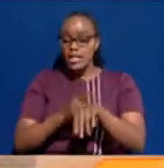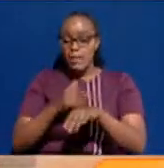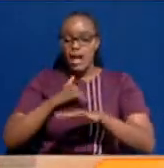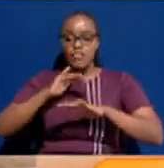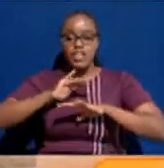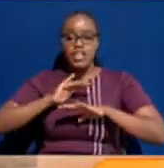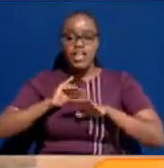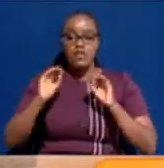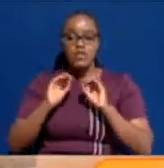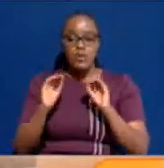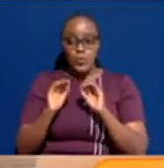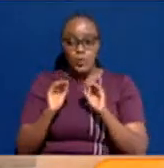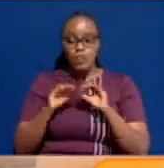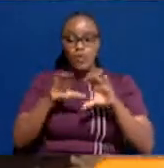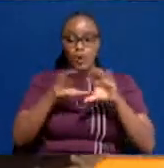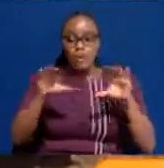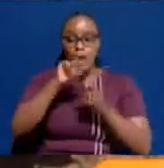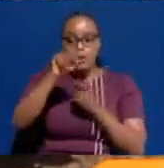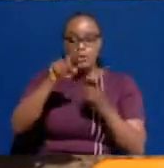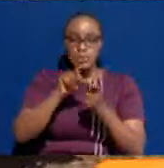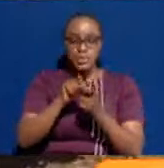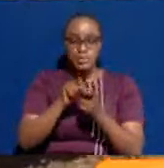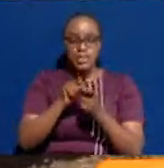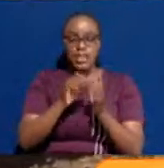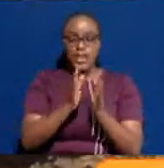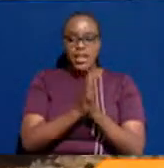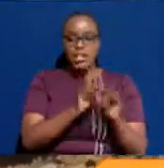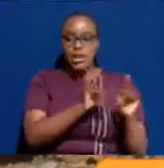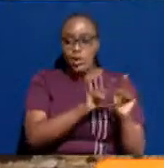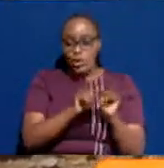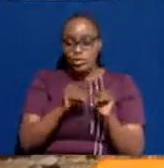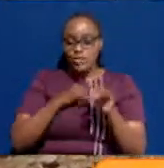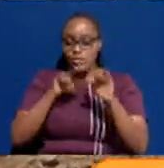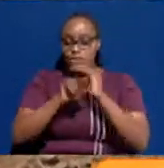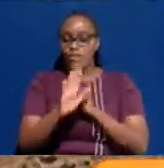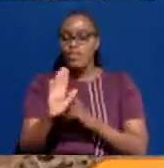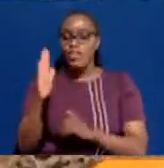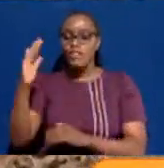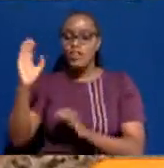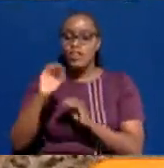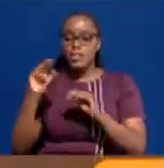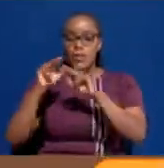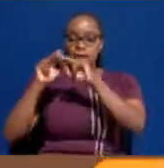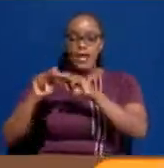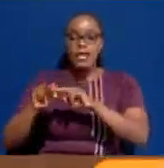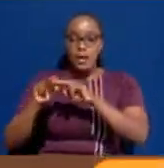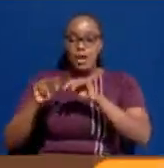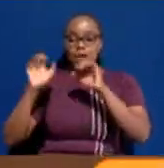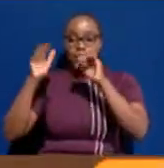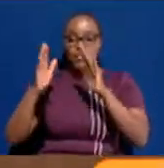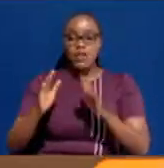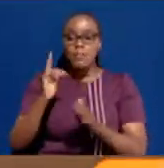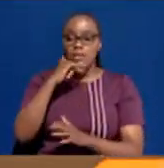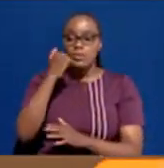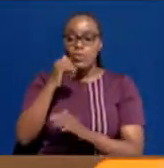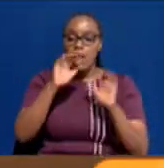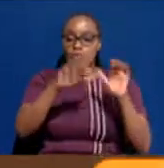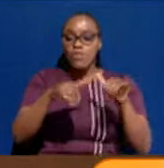upungufu wa mbao fulani. Kumbuka watu wengi kwa misitu, tunategemea sasa farmers wale